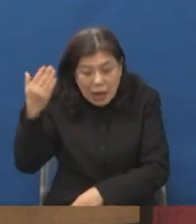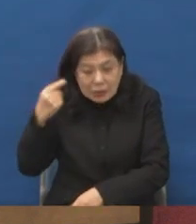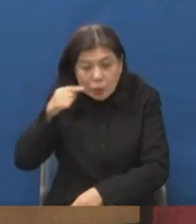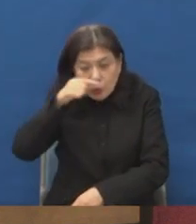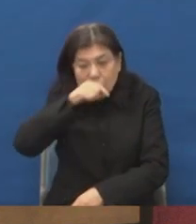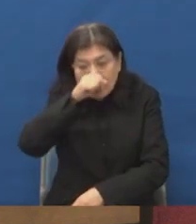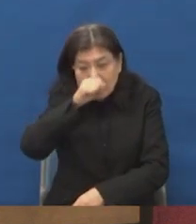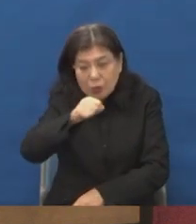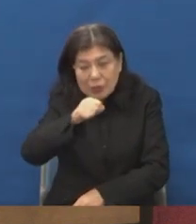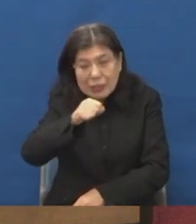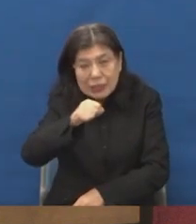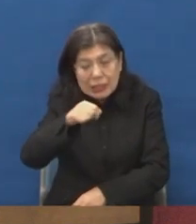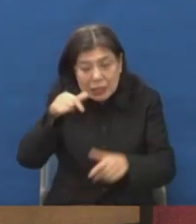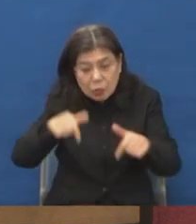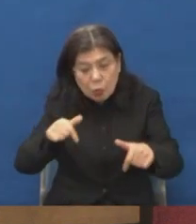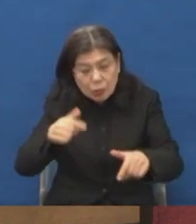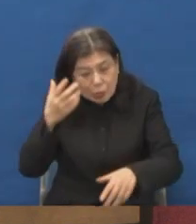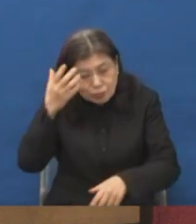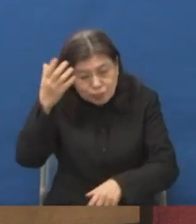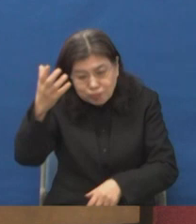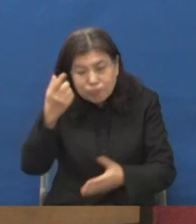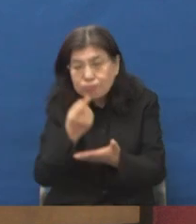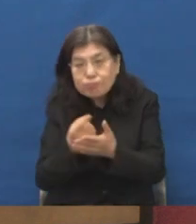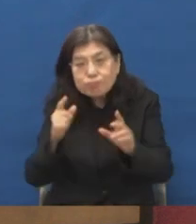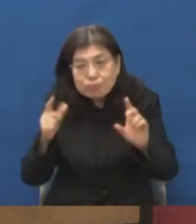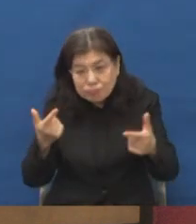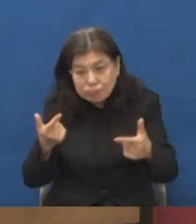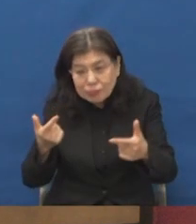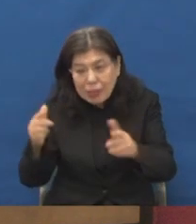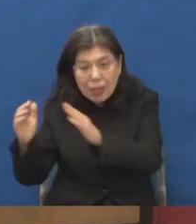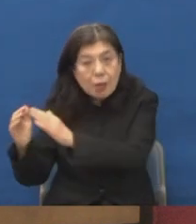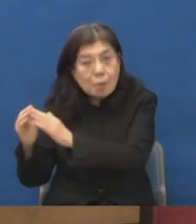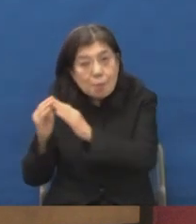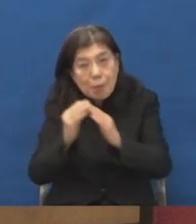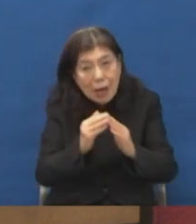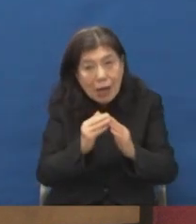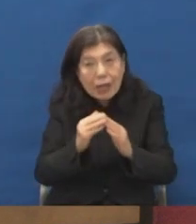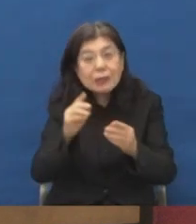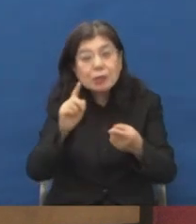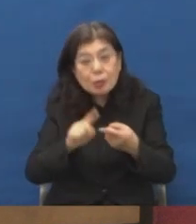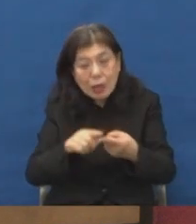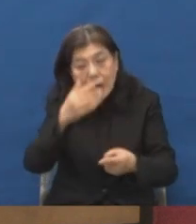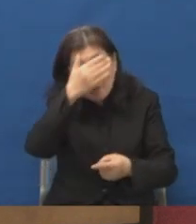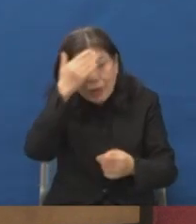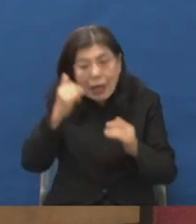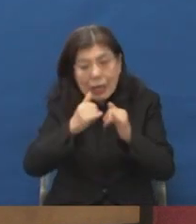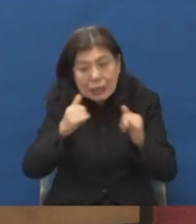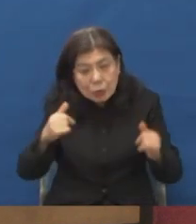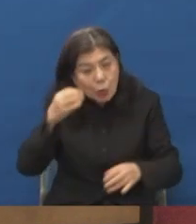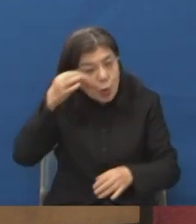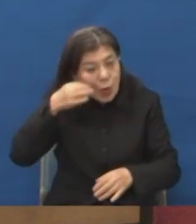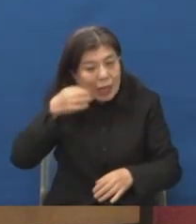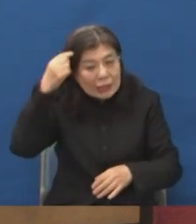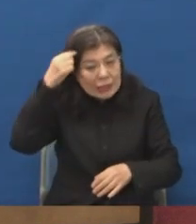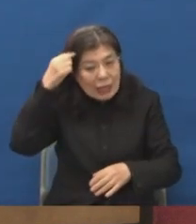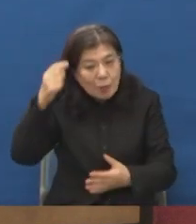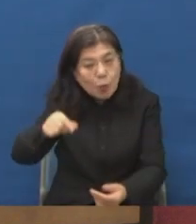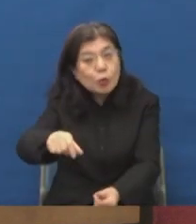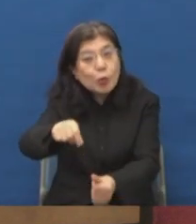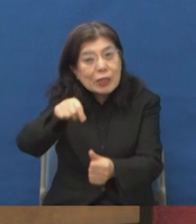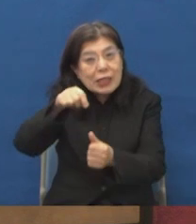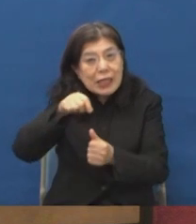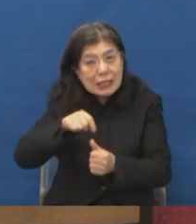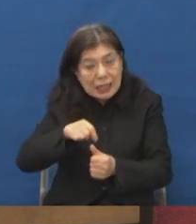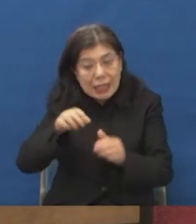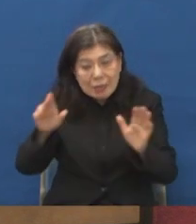ルジーだけではなく、まさに外から来られた方や若い方の価値観も取り入れながら、今までの地域の仕組